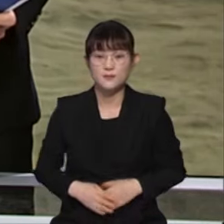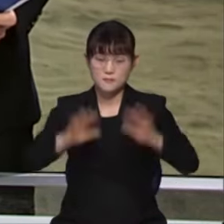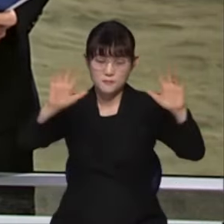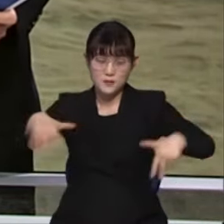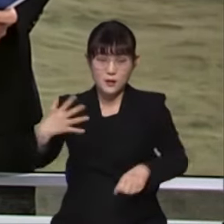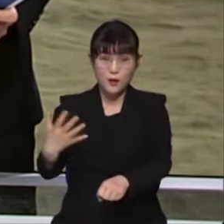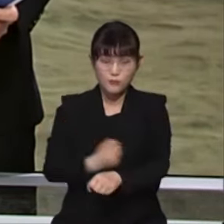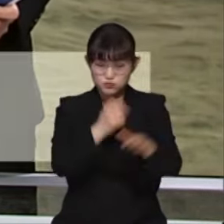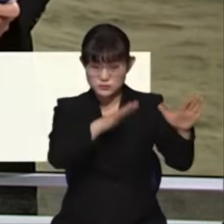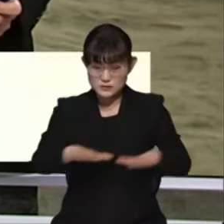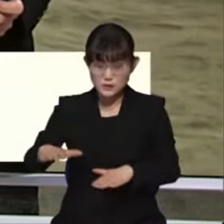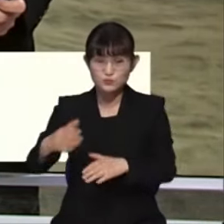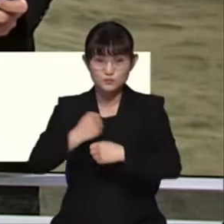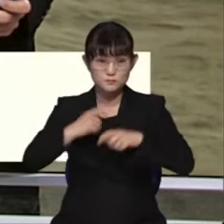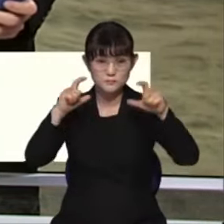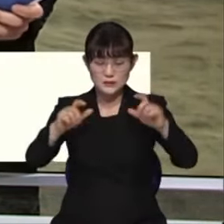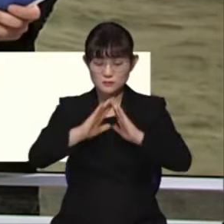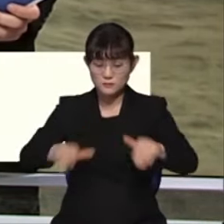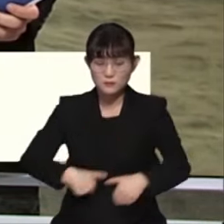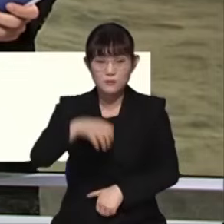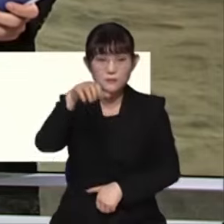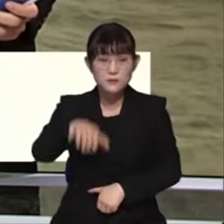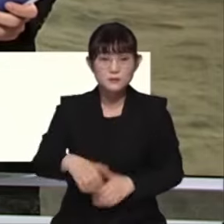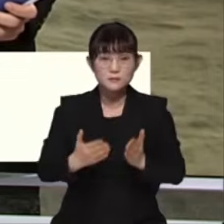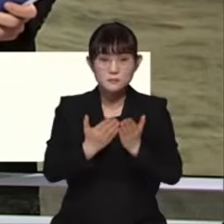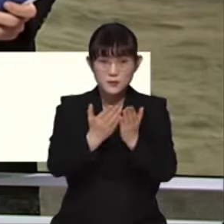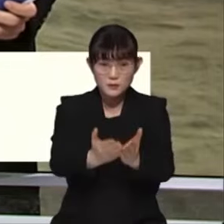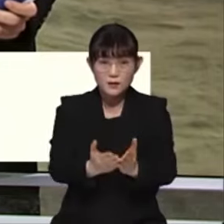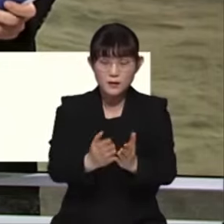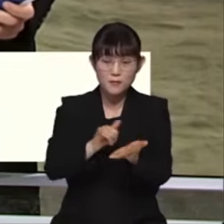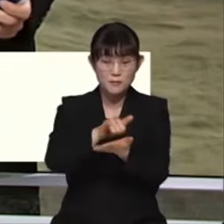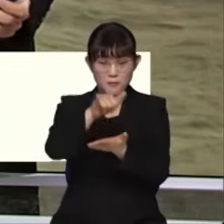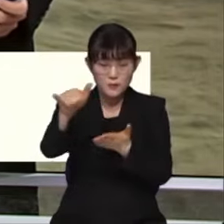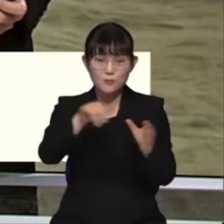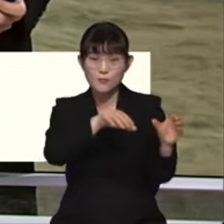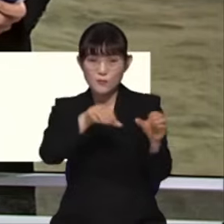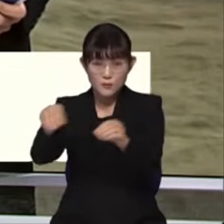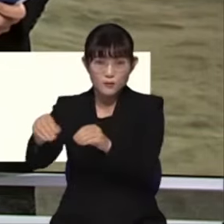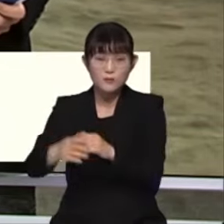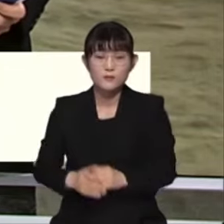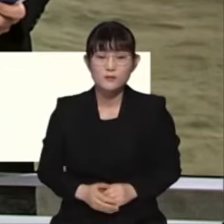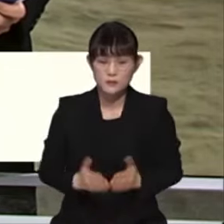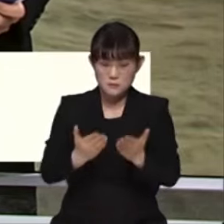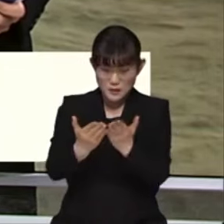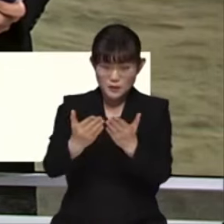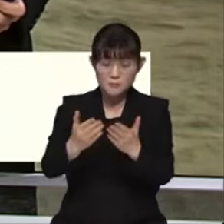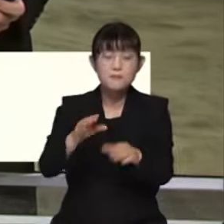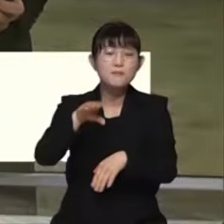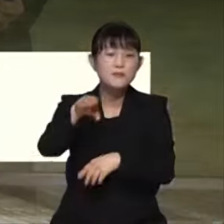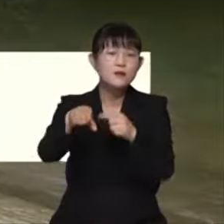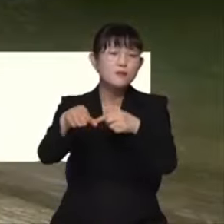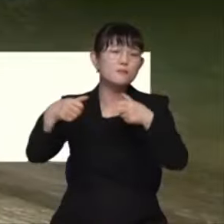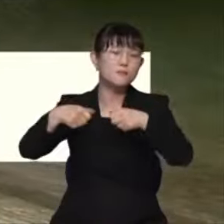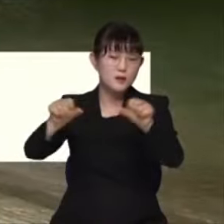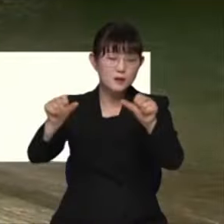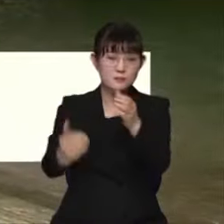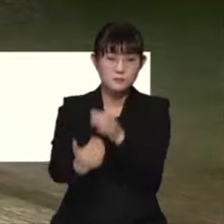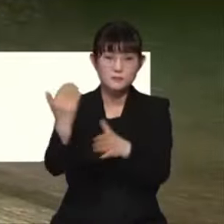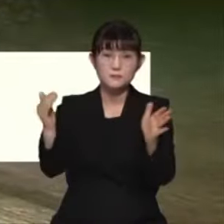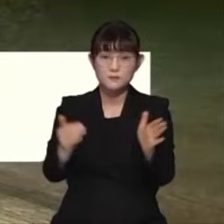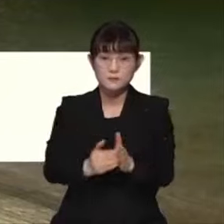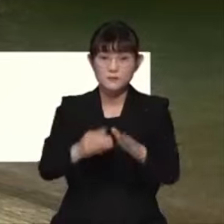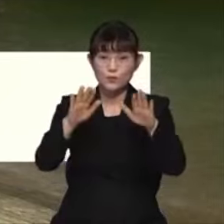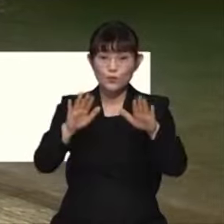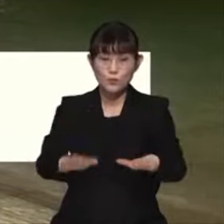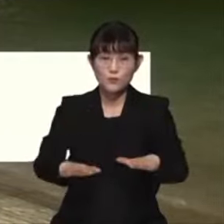강풍과 풍랑주의보가 발효 중인 전남에서 해상과 항공교통편에 차질이 빚어지고 차량 파손 사고가 났습니다.